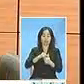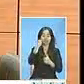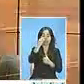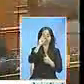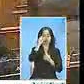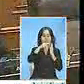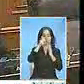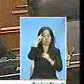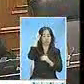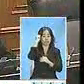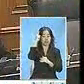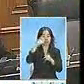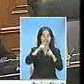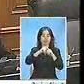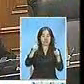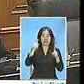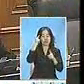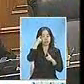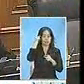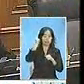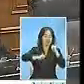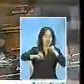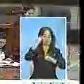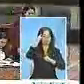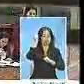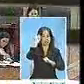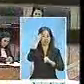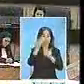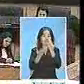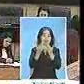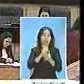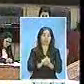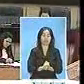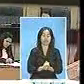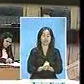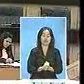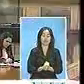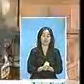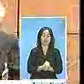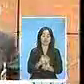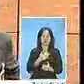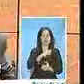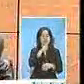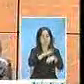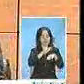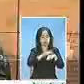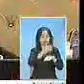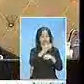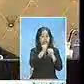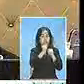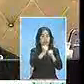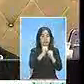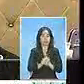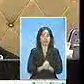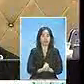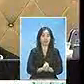นัยเข้าใจแล้วแต่ทำเป็นไม่เข้าใจครับขอบคุณครับ ผมคงไม่ต้องวิจัยนะฮะนะครับท่านสุนัยพยายามนะครับเชิญต่อ